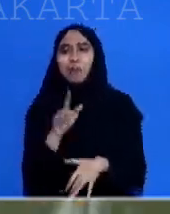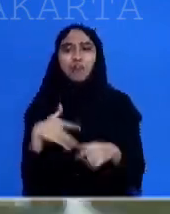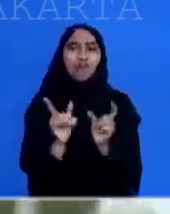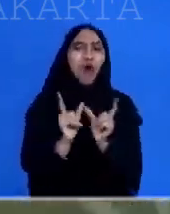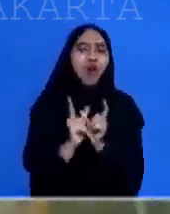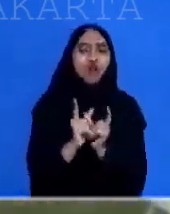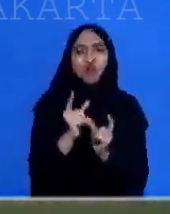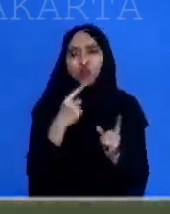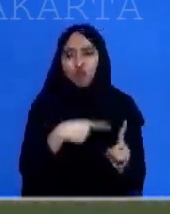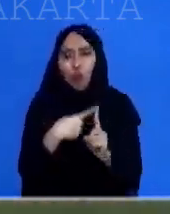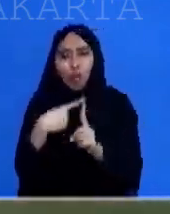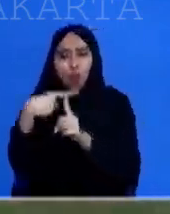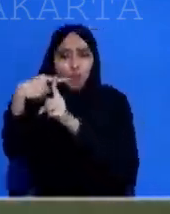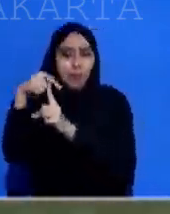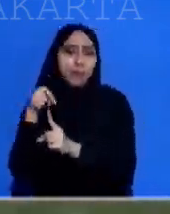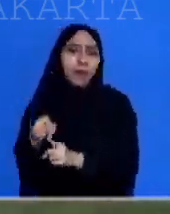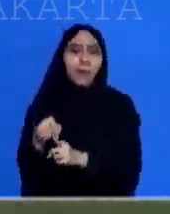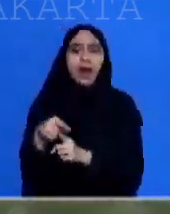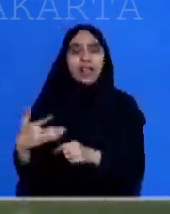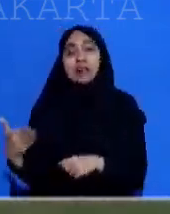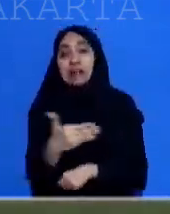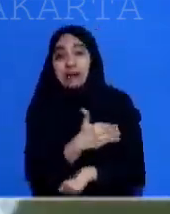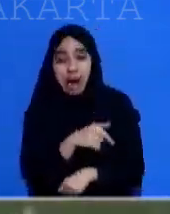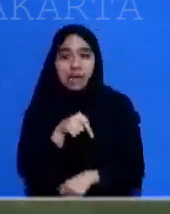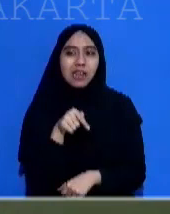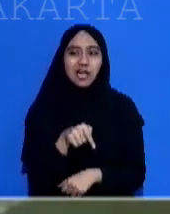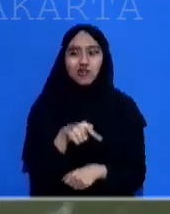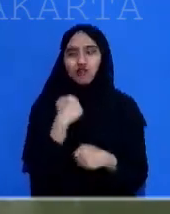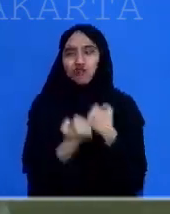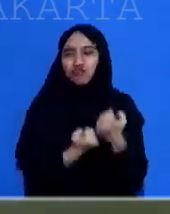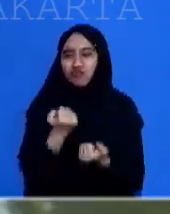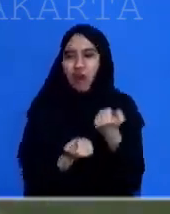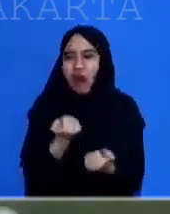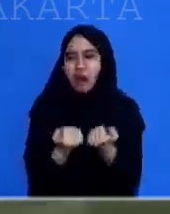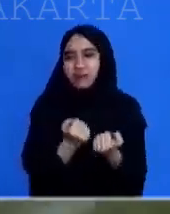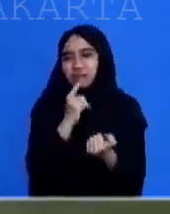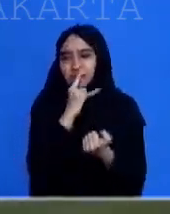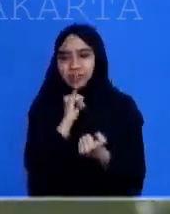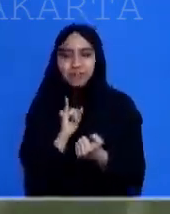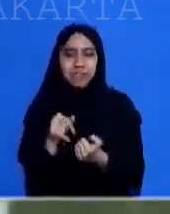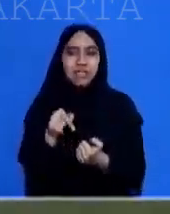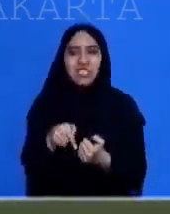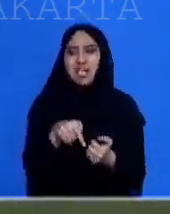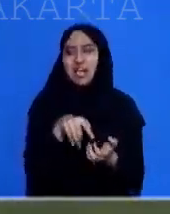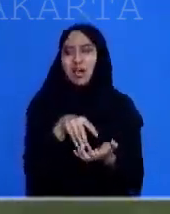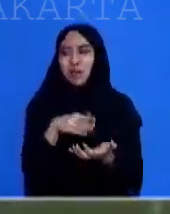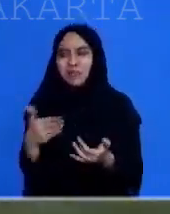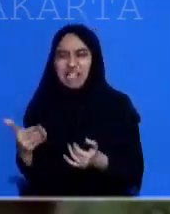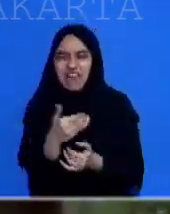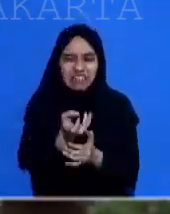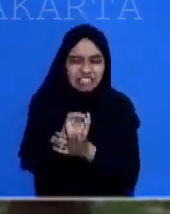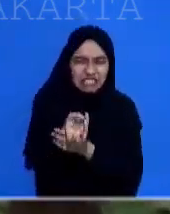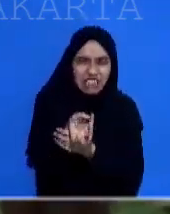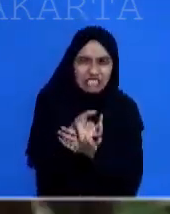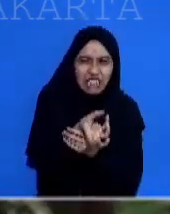betahaken. Nguningani kawontenan ingkang mekaten menika usaha budidaya nila. Saya menika ndamel winih menapa dene ngagengaken ulam nila